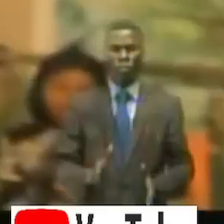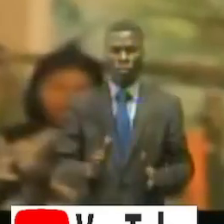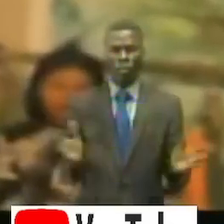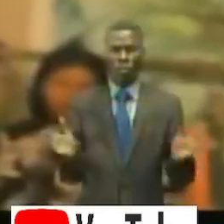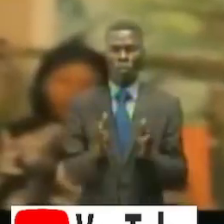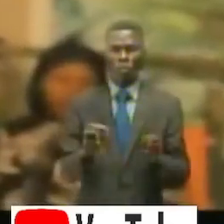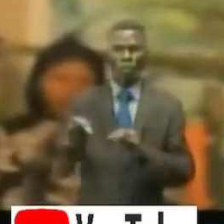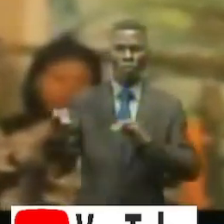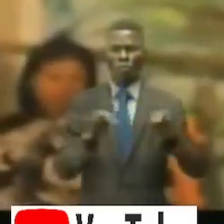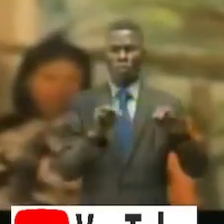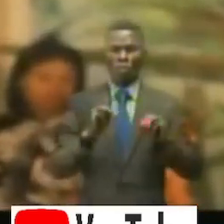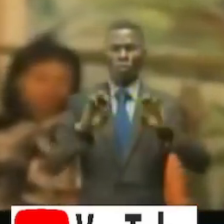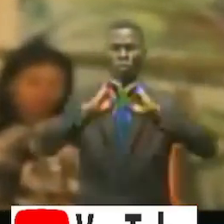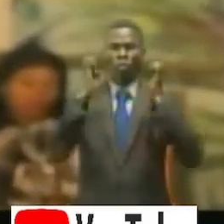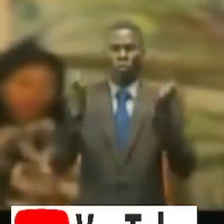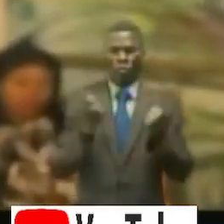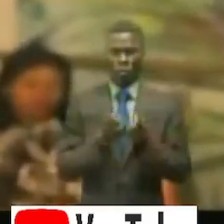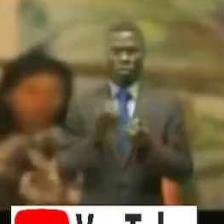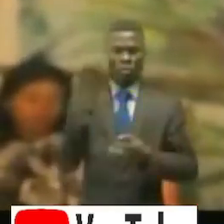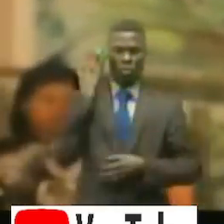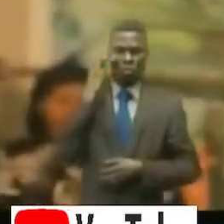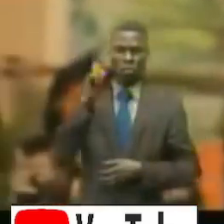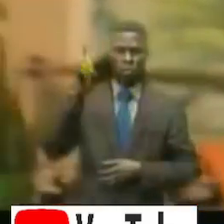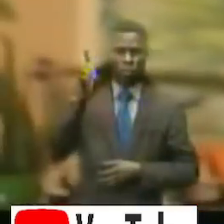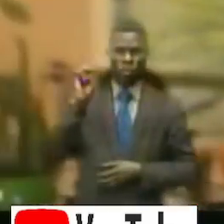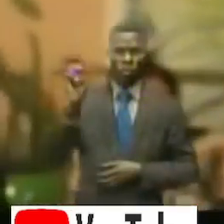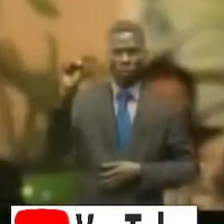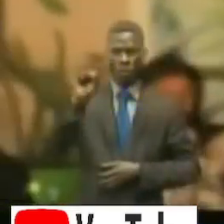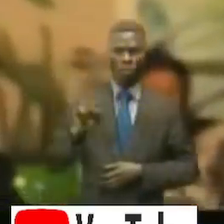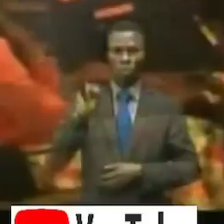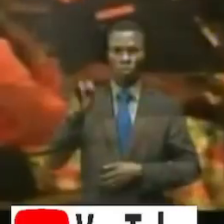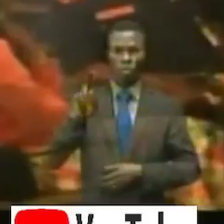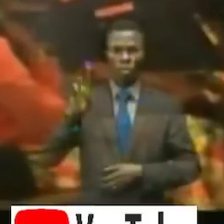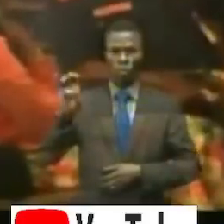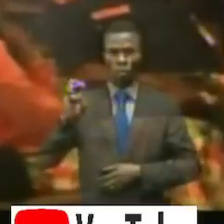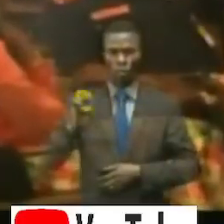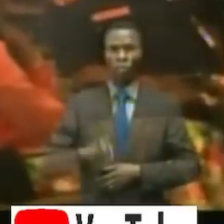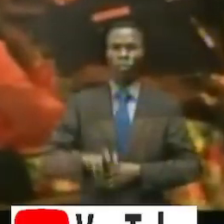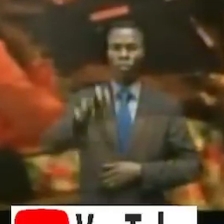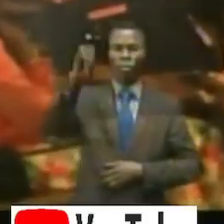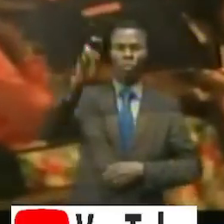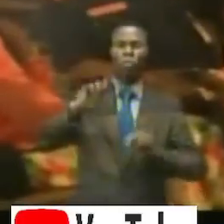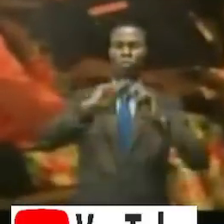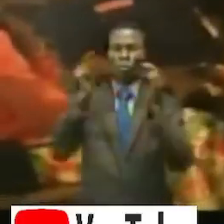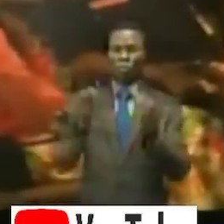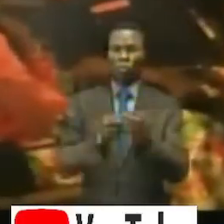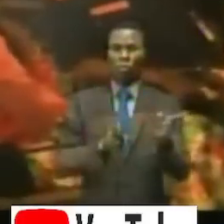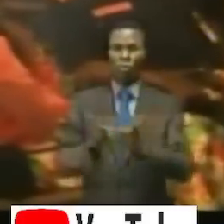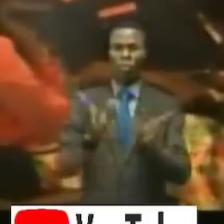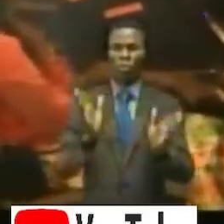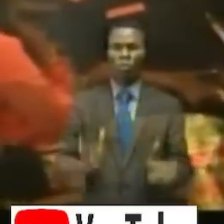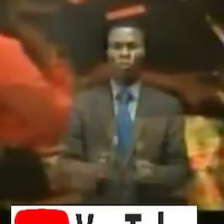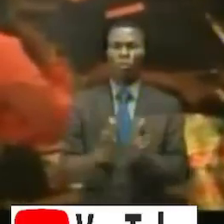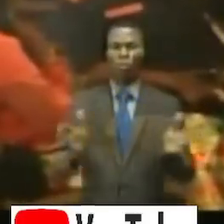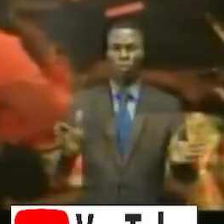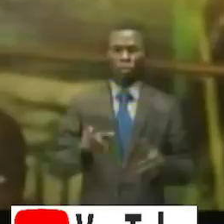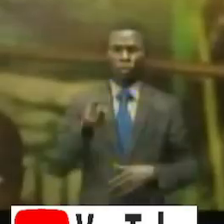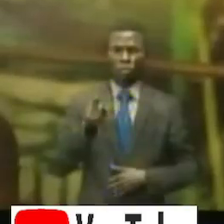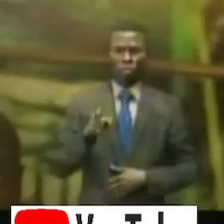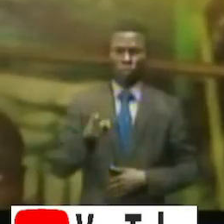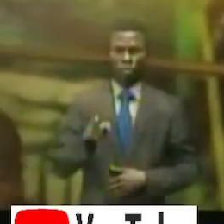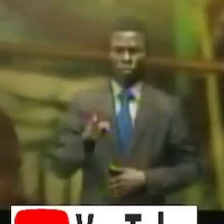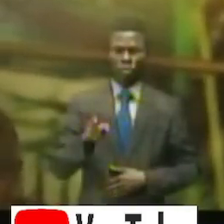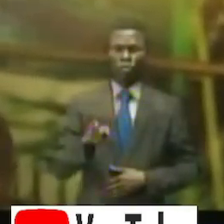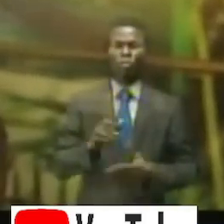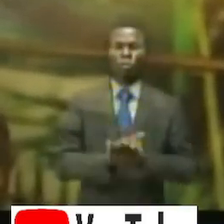Moyenne Entreprise, Désiré Nzinga-Birianze, vient d'effectuer avec dans sa suite le directeur général de l'ARSP, Miguel